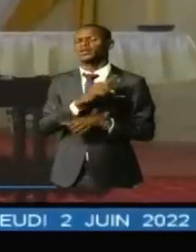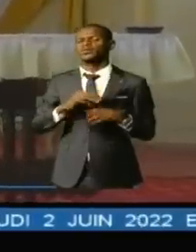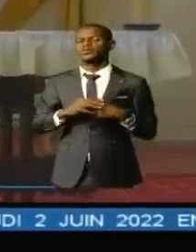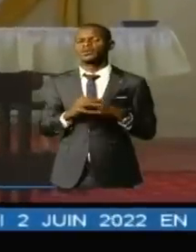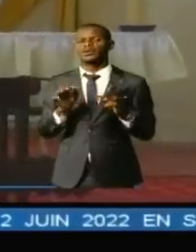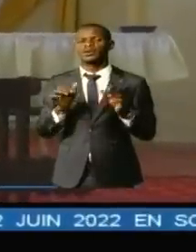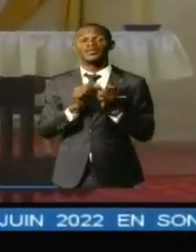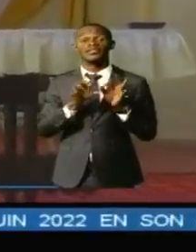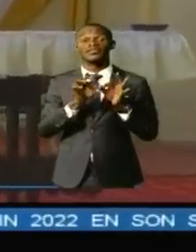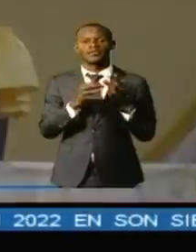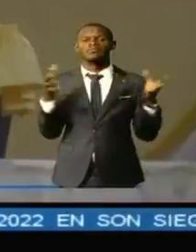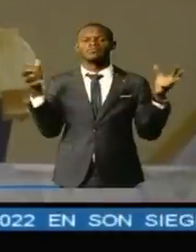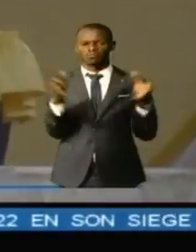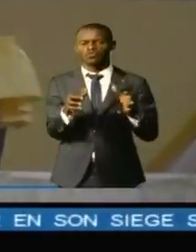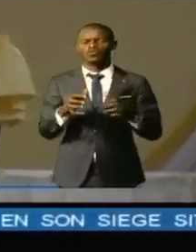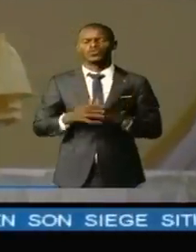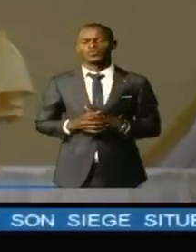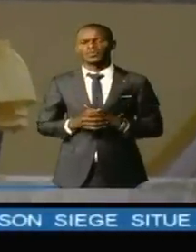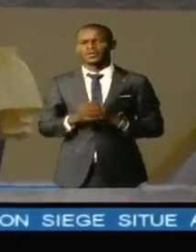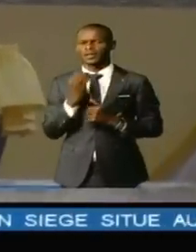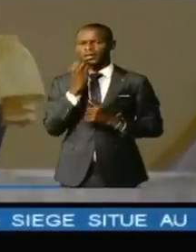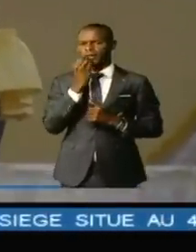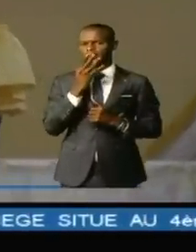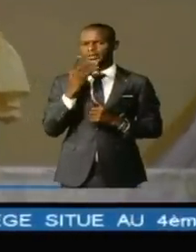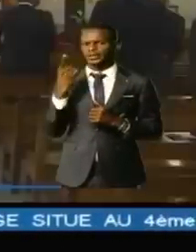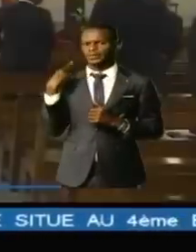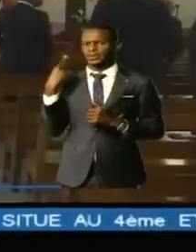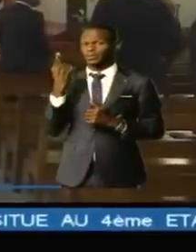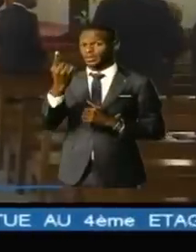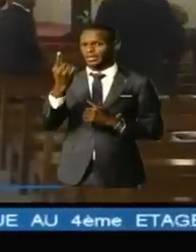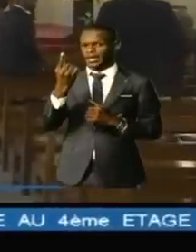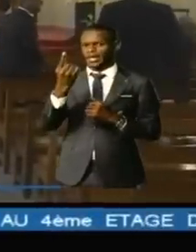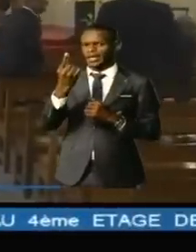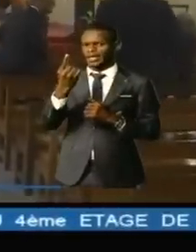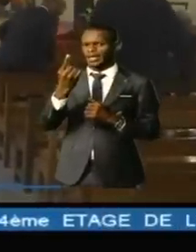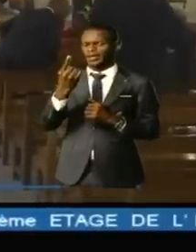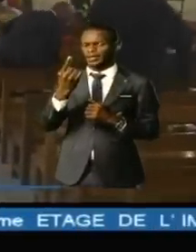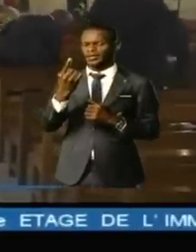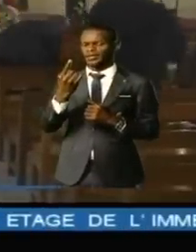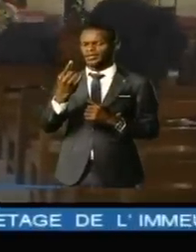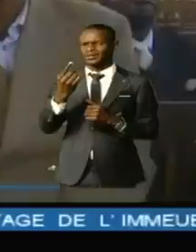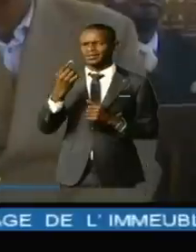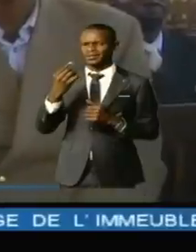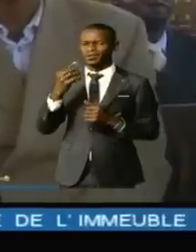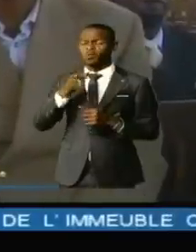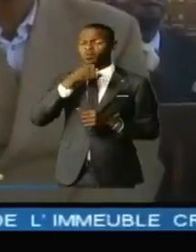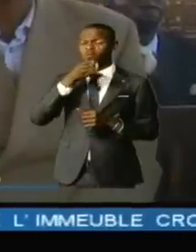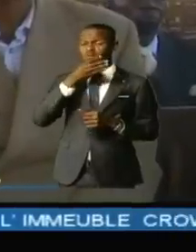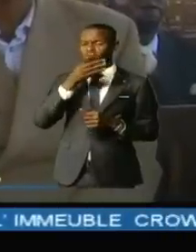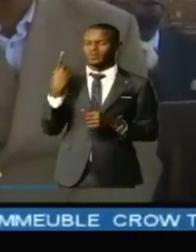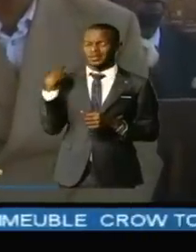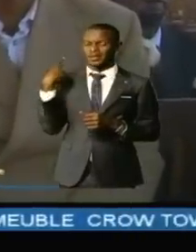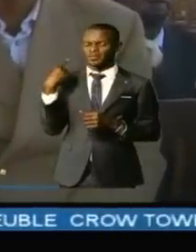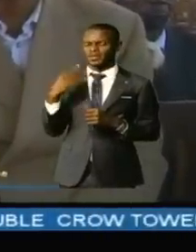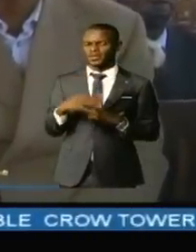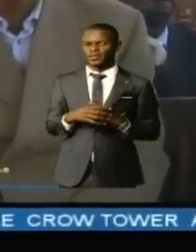Tchongo Aminanga, député national de la 5e législative de la 2e République, mort à Bruxelles